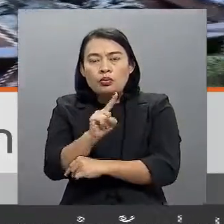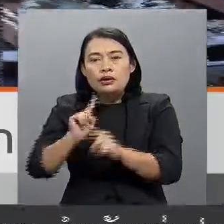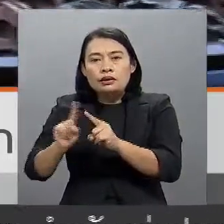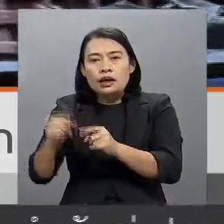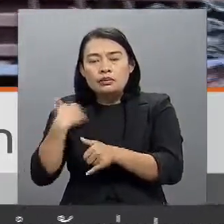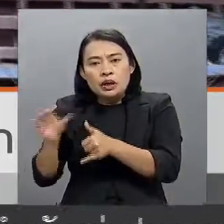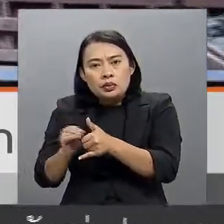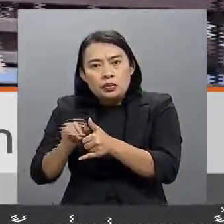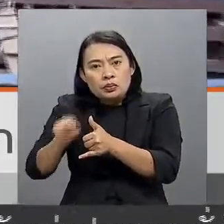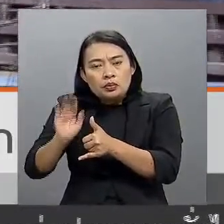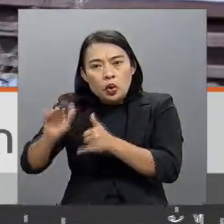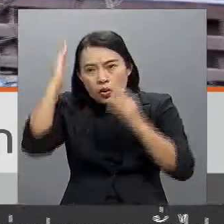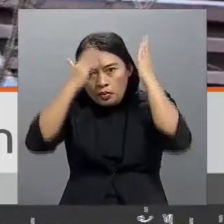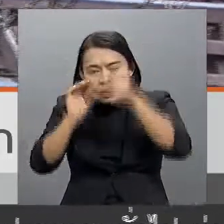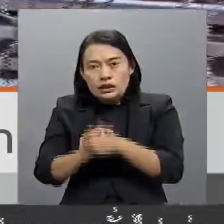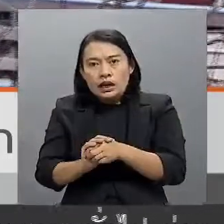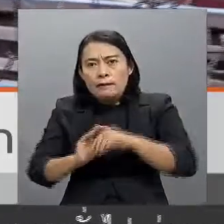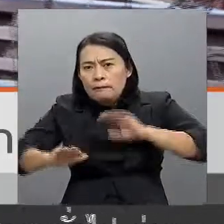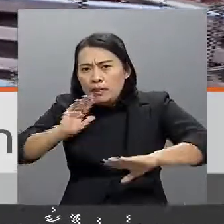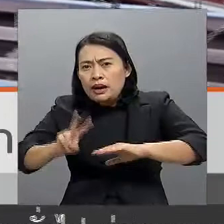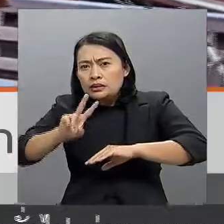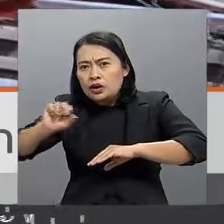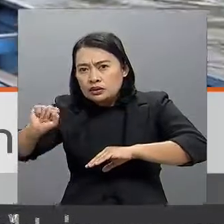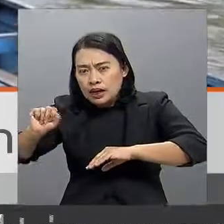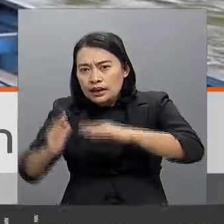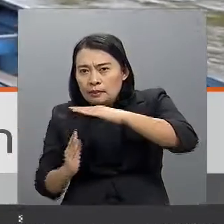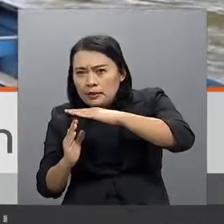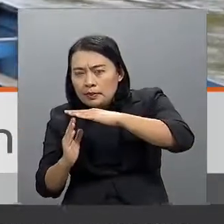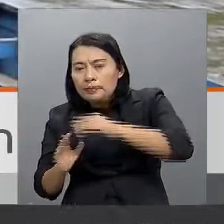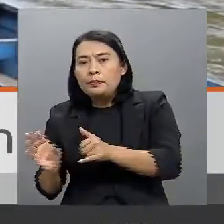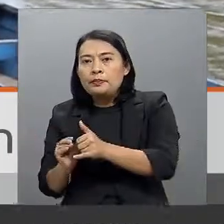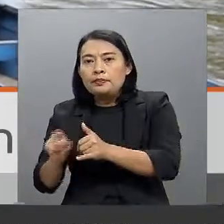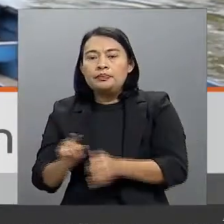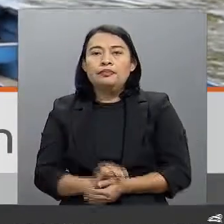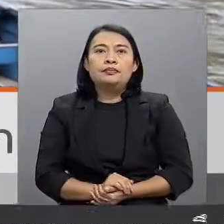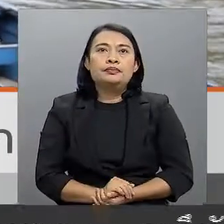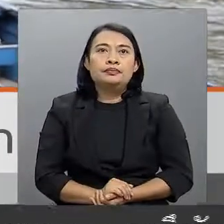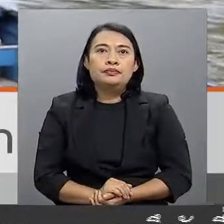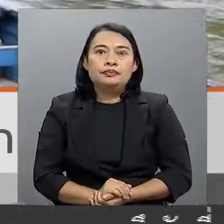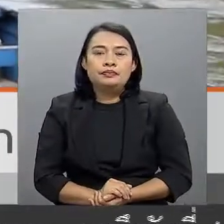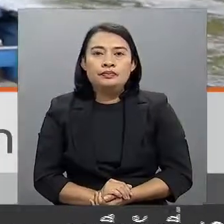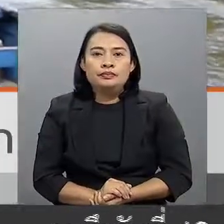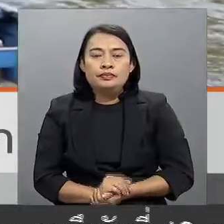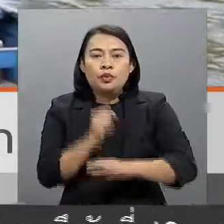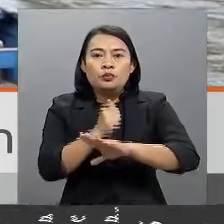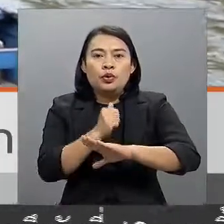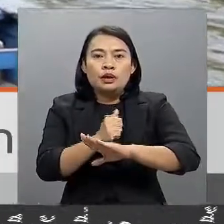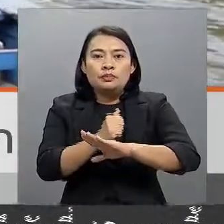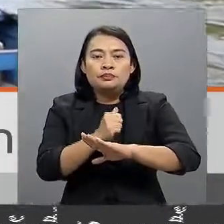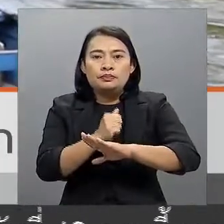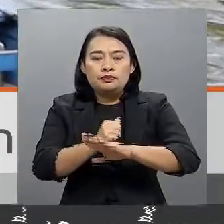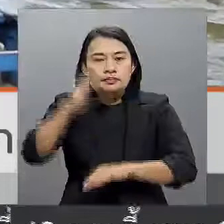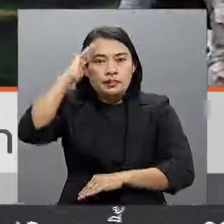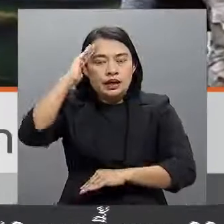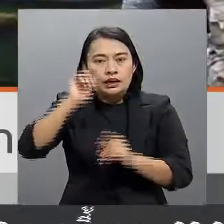สะสมเกือบ 2แสนคนแล้วร้อยเอก for ziyiว่าผู้บังคับกองร้อยป้องกันชายแดนที่ 2